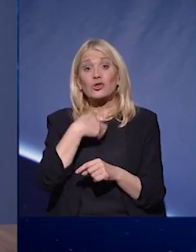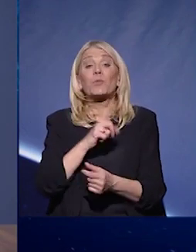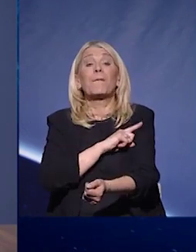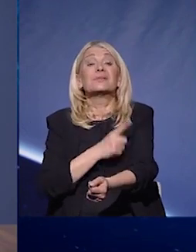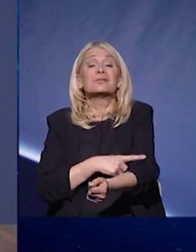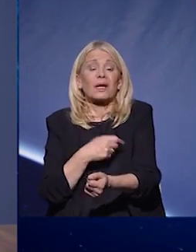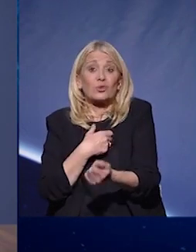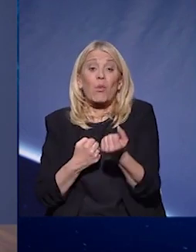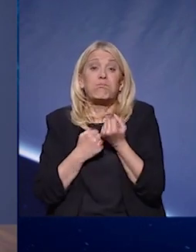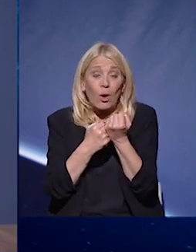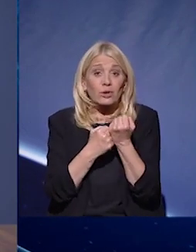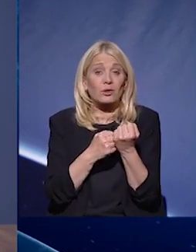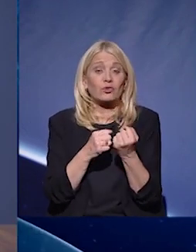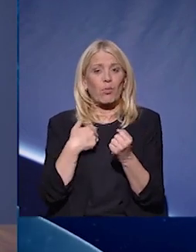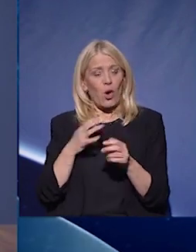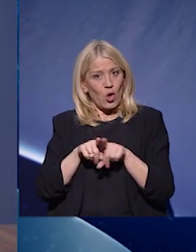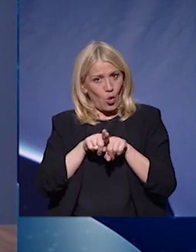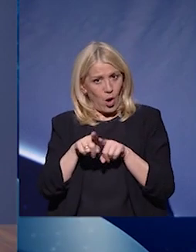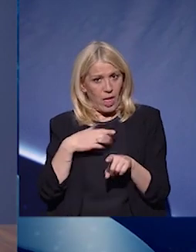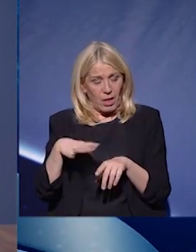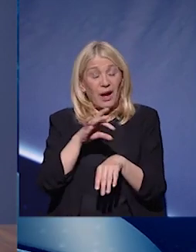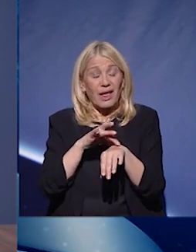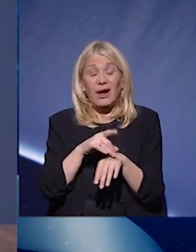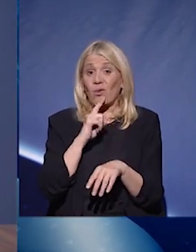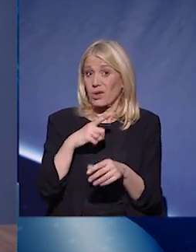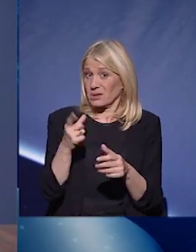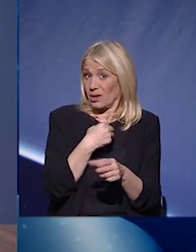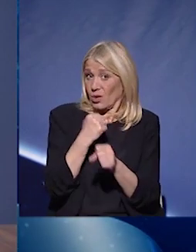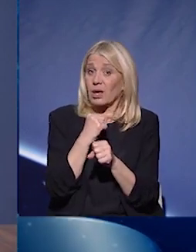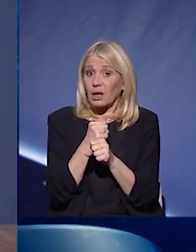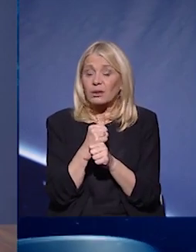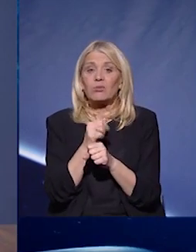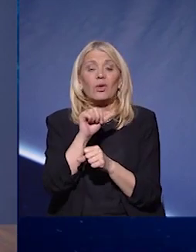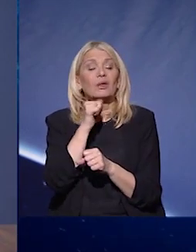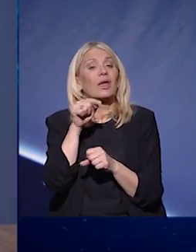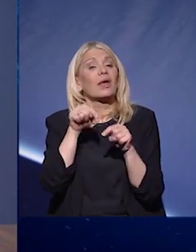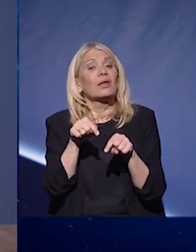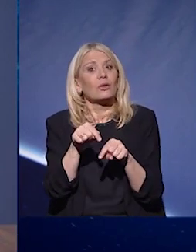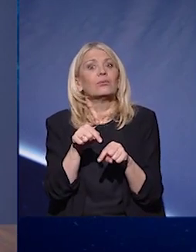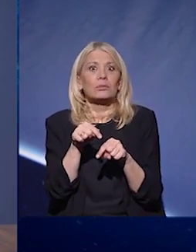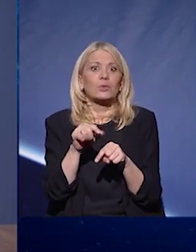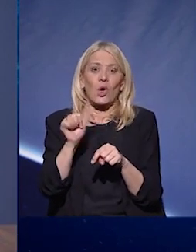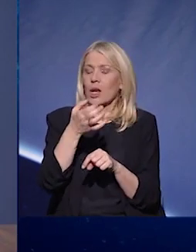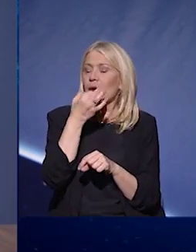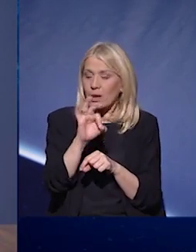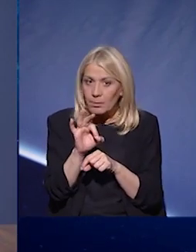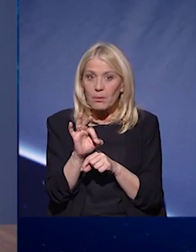snažnu podršku kolega sa kojima radim, da je to apsolutno